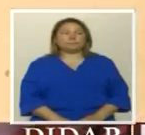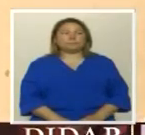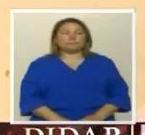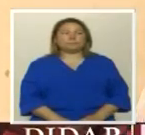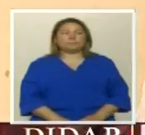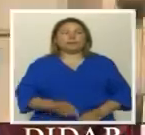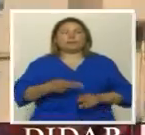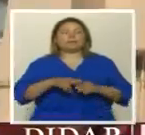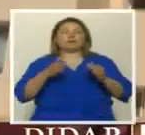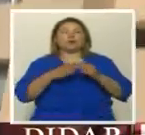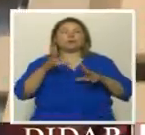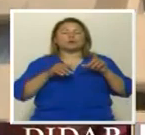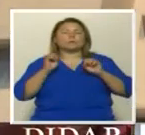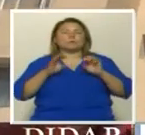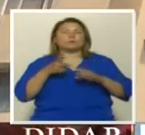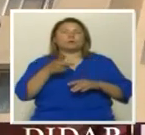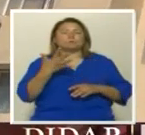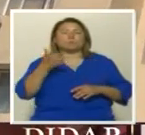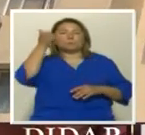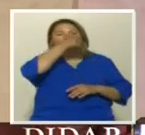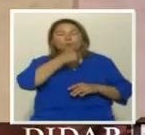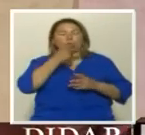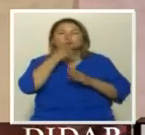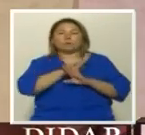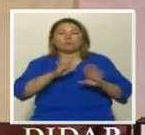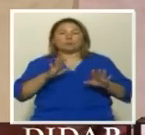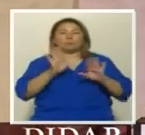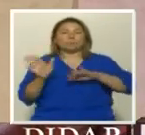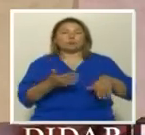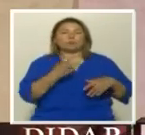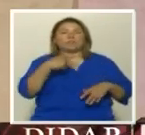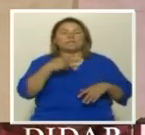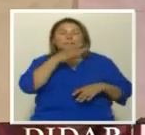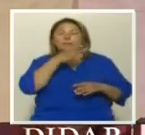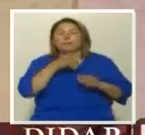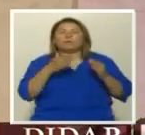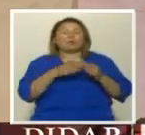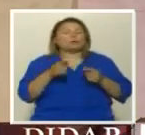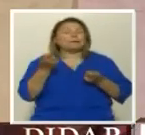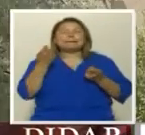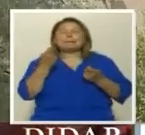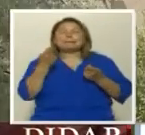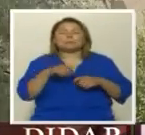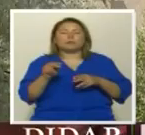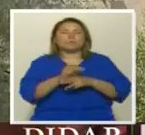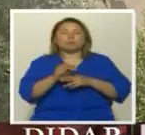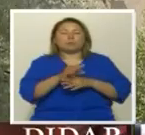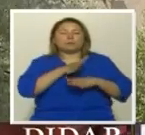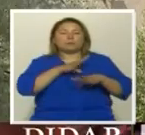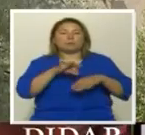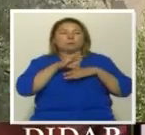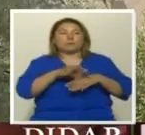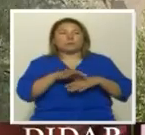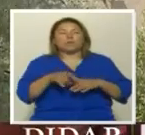данный дом в эксплуатацию в 2005 году Несмотря на то что прошло почти 20 лет в доме Ни разу не проводился полный косметический ремонт